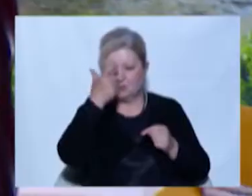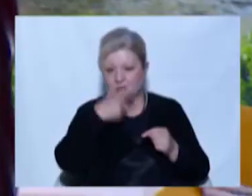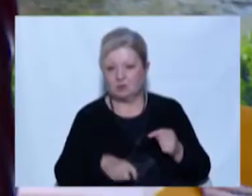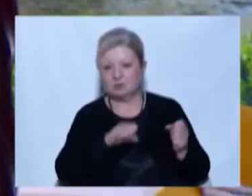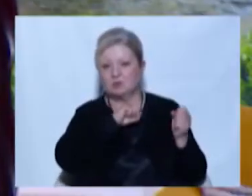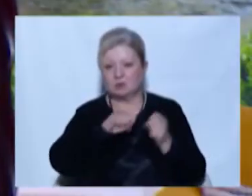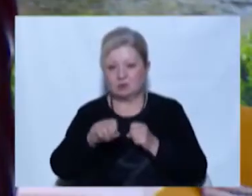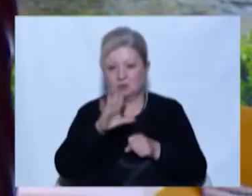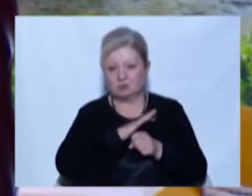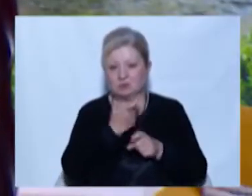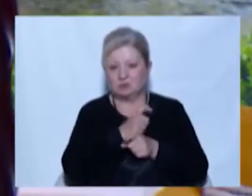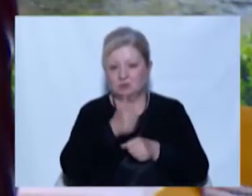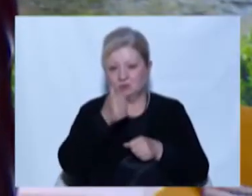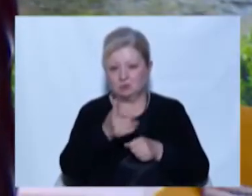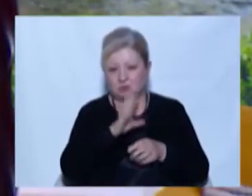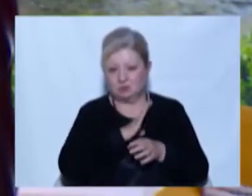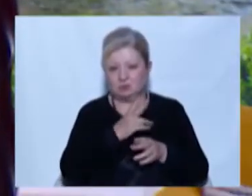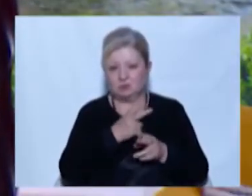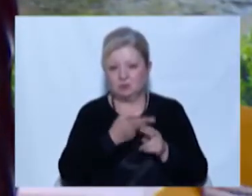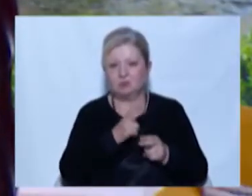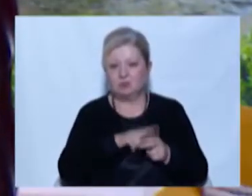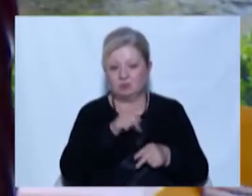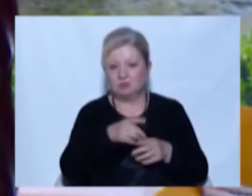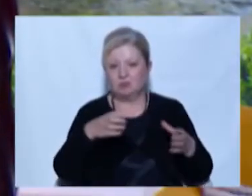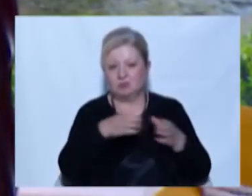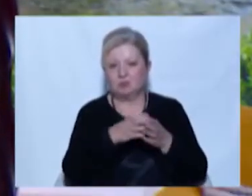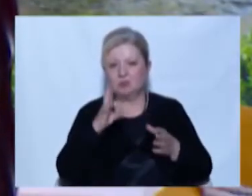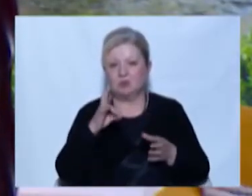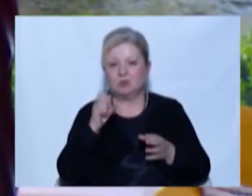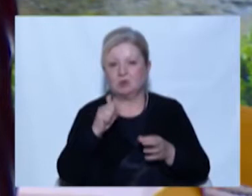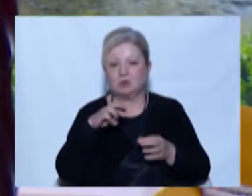ყველაზე კარგ საშუალებად სწორედ ნატო წარმოადგენდა.